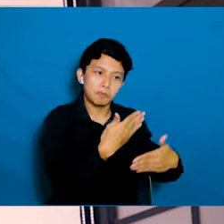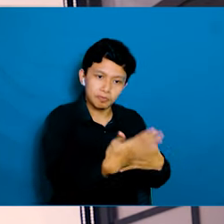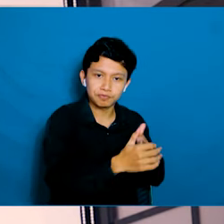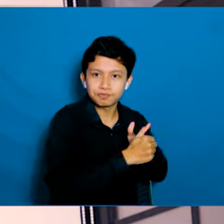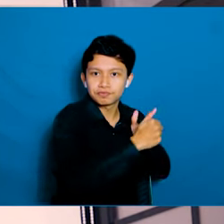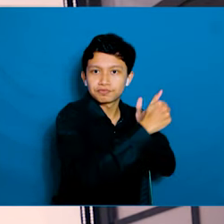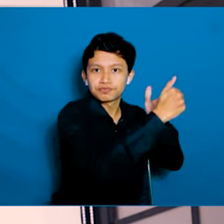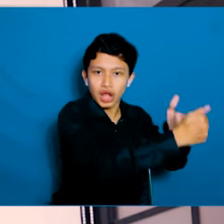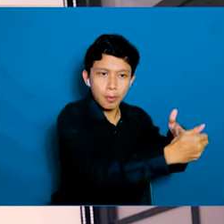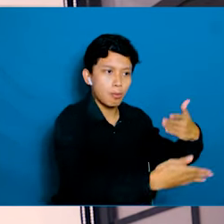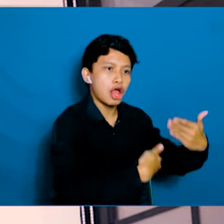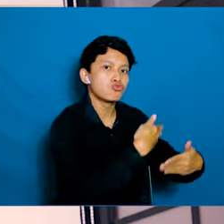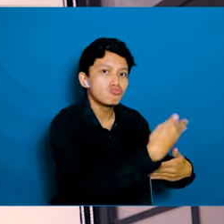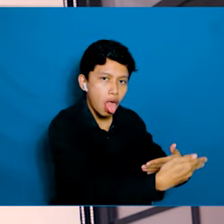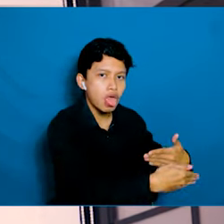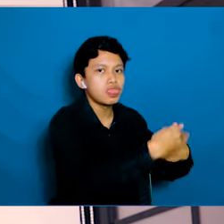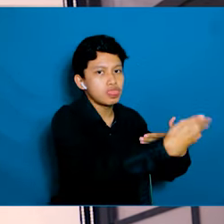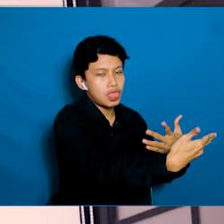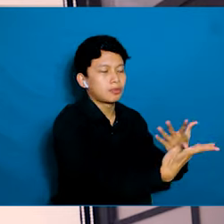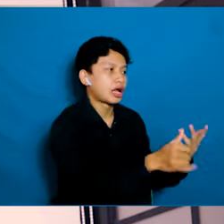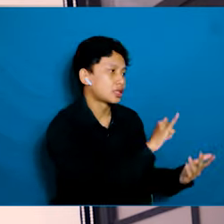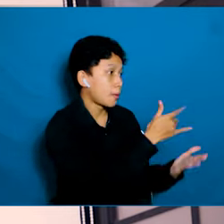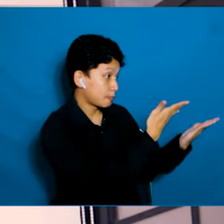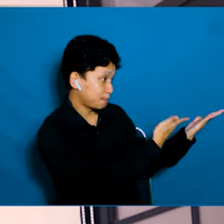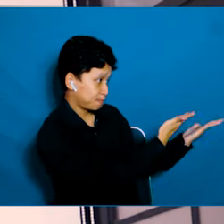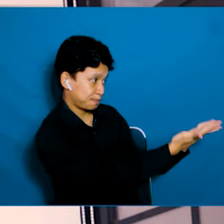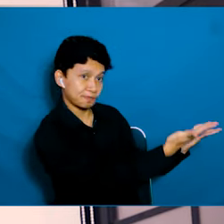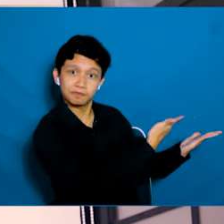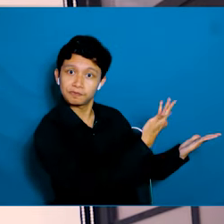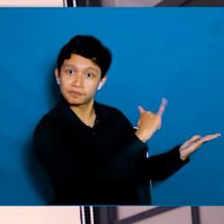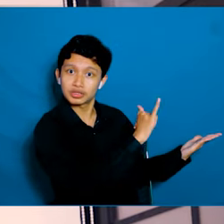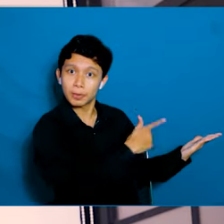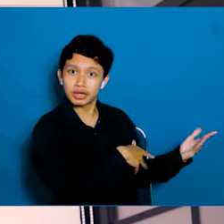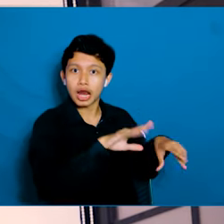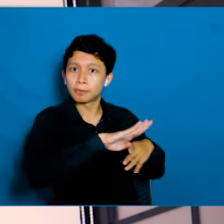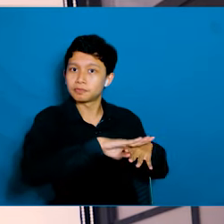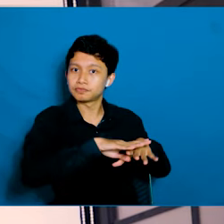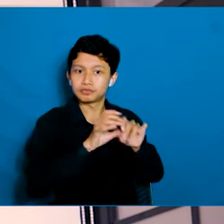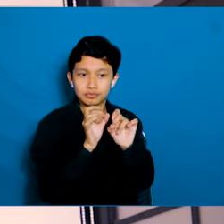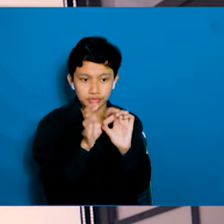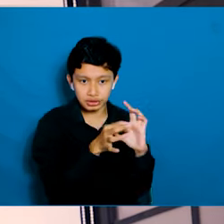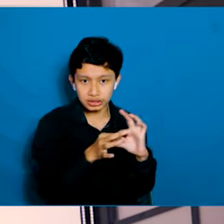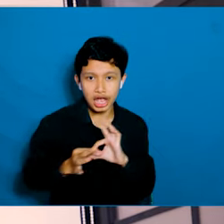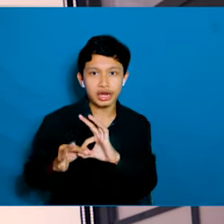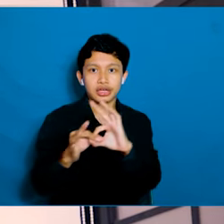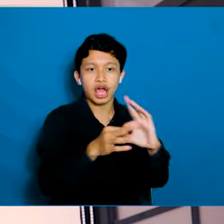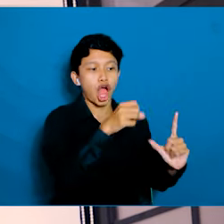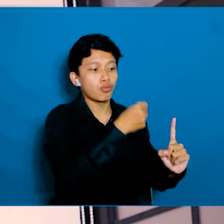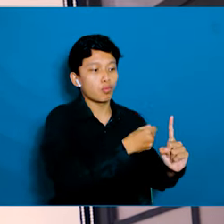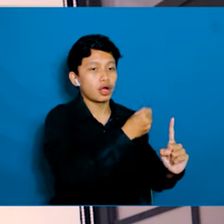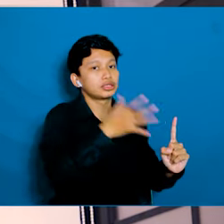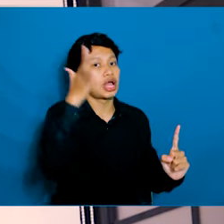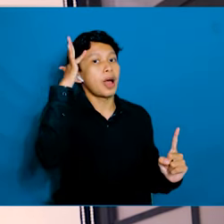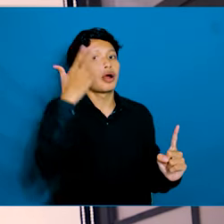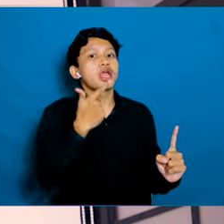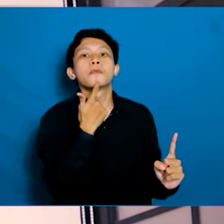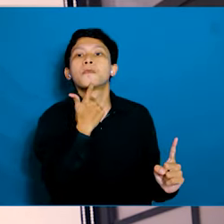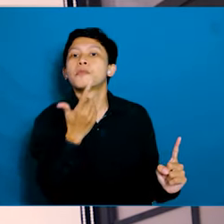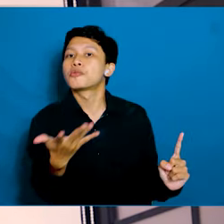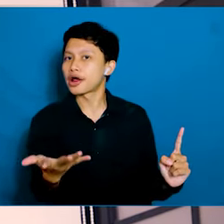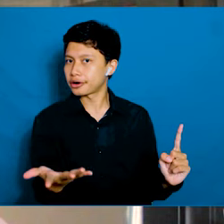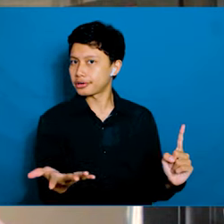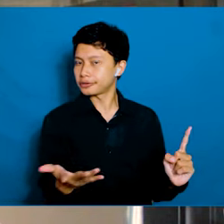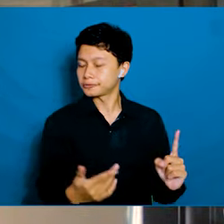sudah dilakukan oleh Bu Nuning, Mbak Ipung, dan teman-teman yang di jaringan advokasi begitu. Kira-kira apa nih yang bisa kita